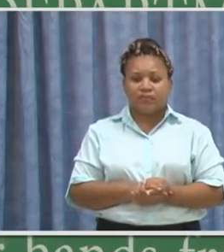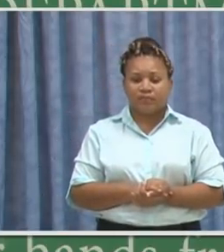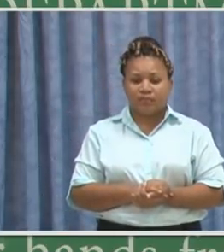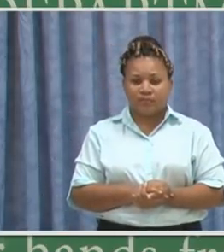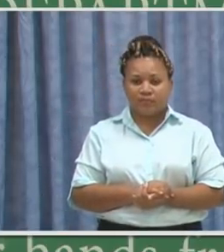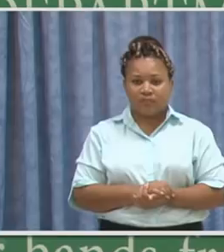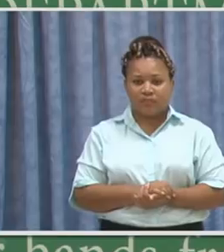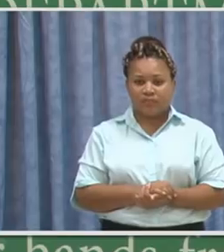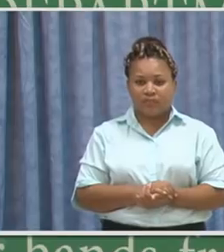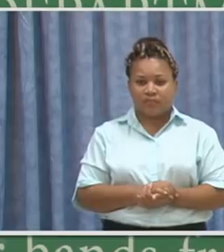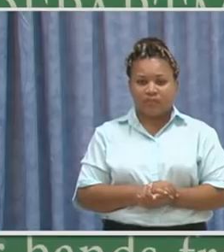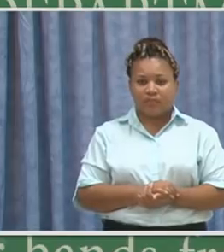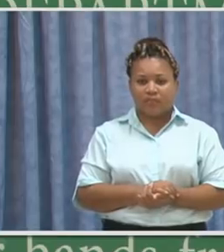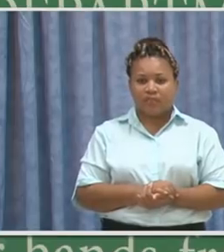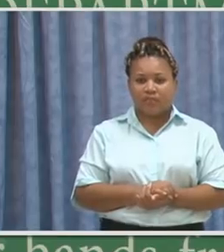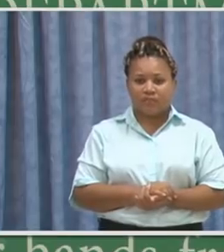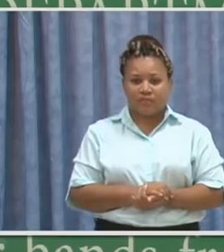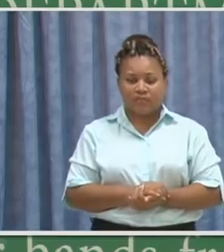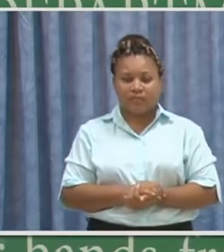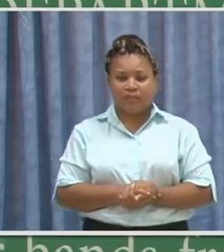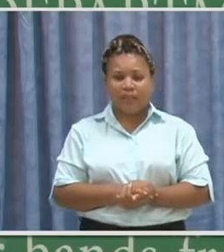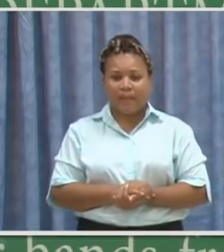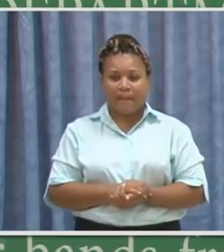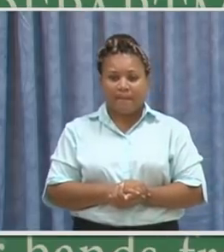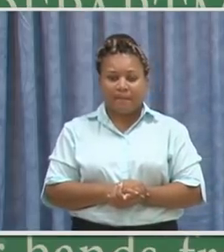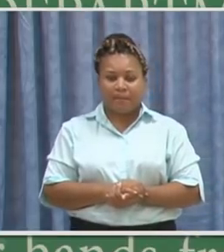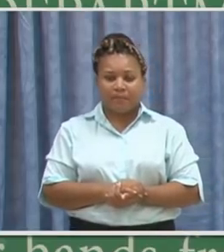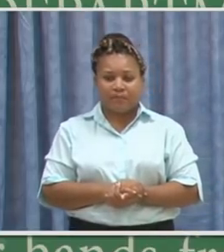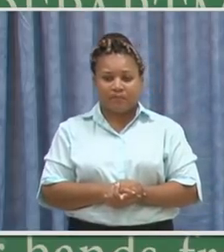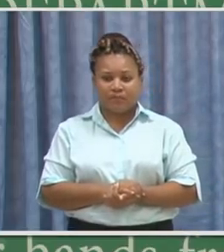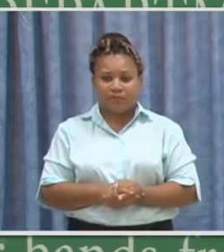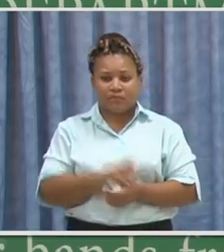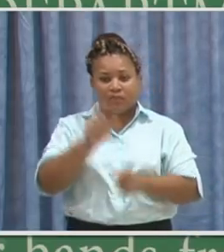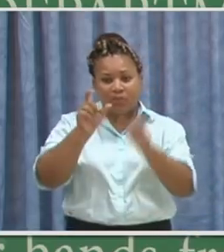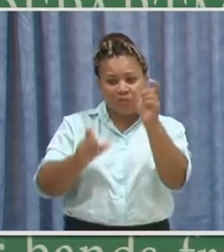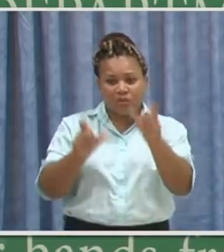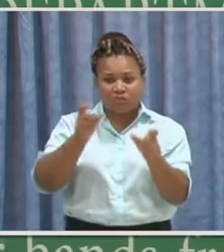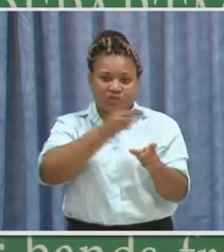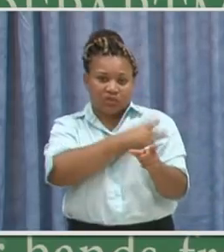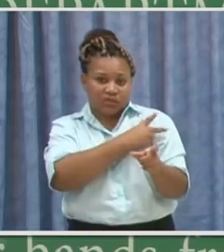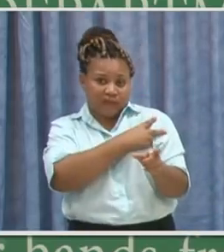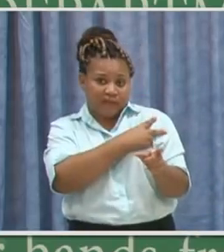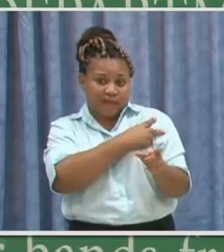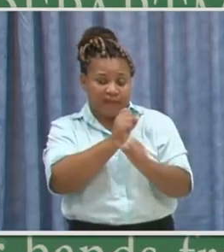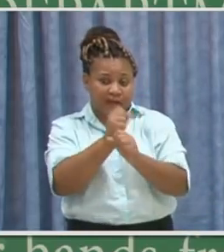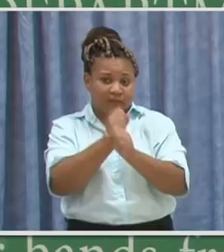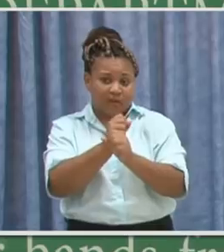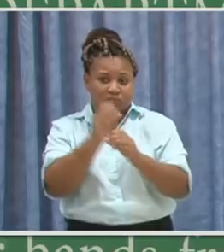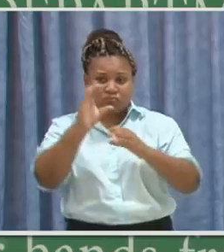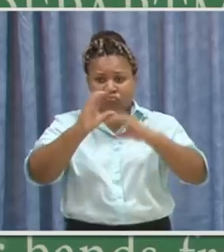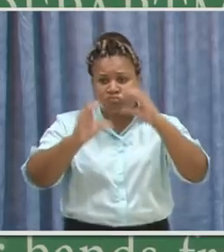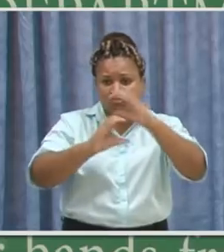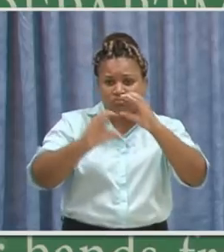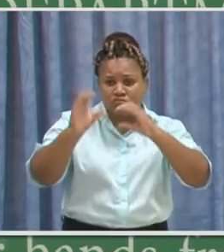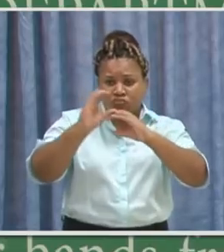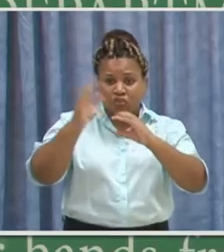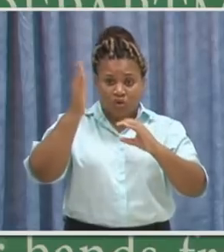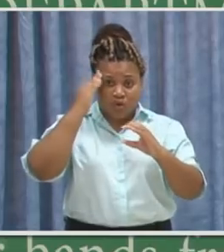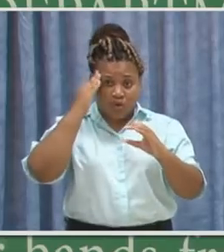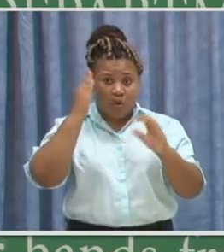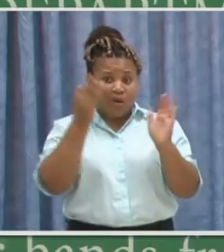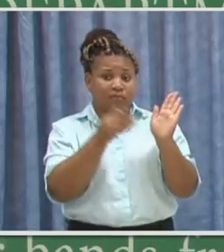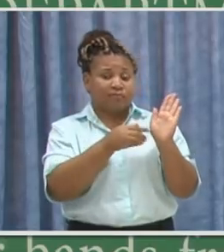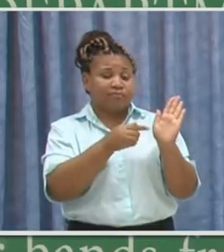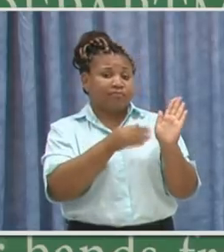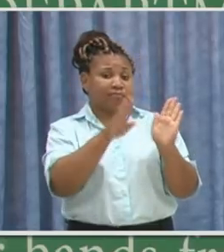à cause d'autres parmi tous les nouveaux endroits restés pour les autres à cause des autres personnes. Mais si on nous comprend, oui, il y a des challenges